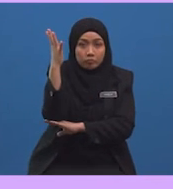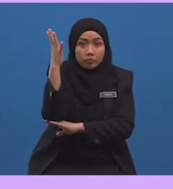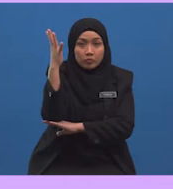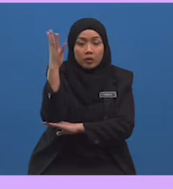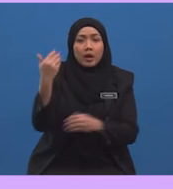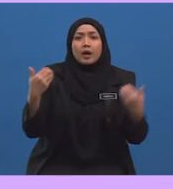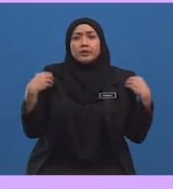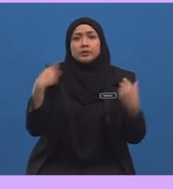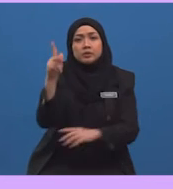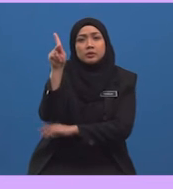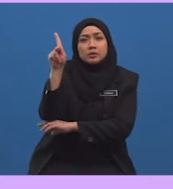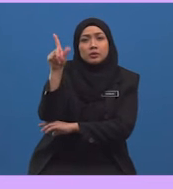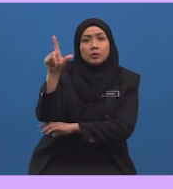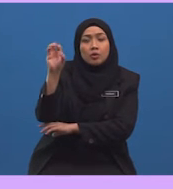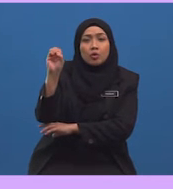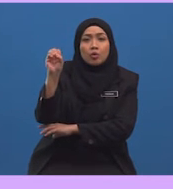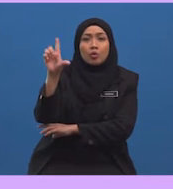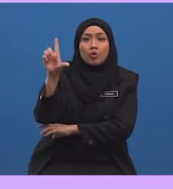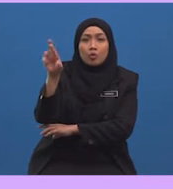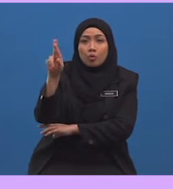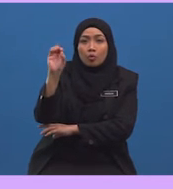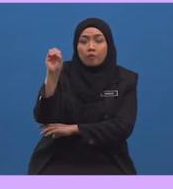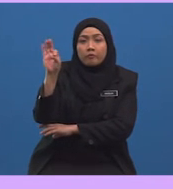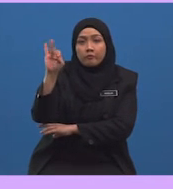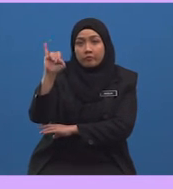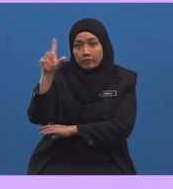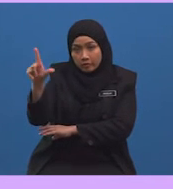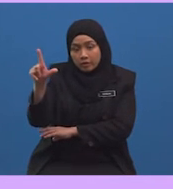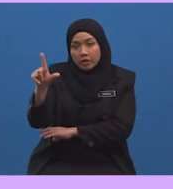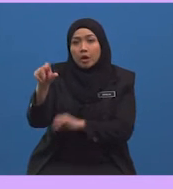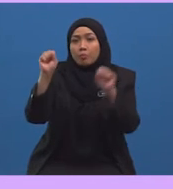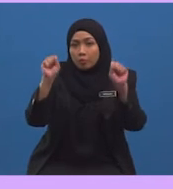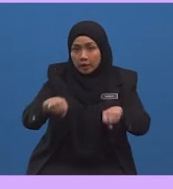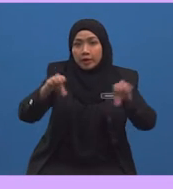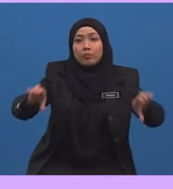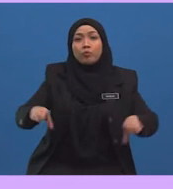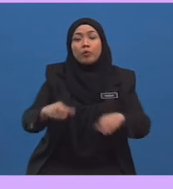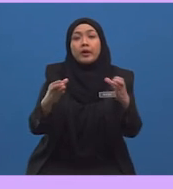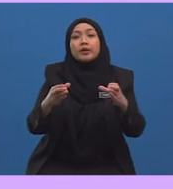klorofil yang boleh menjalani proses fotosintesis.